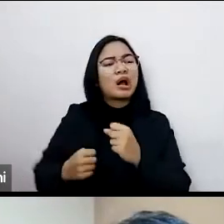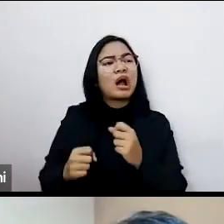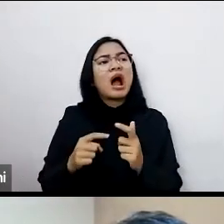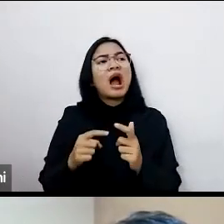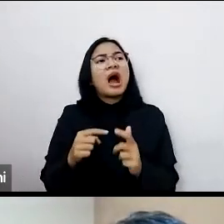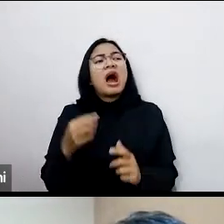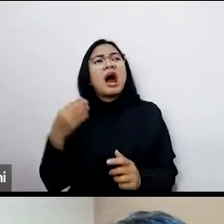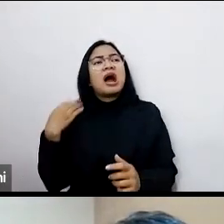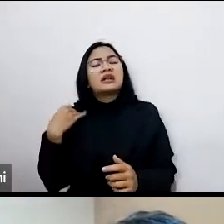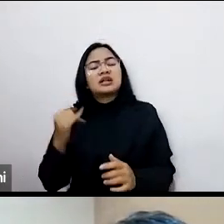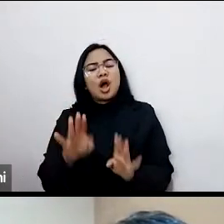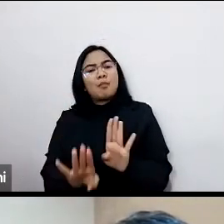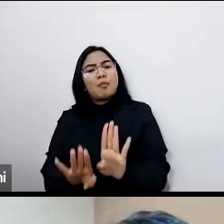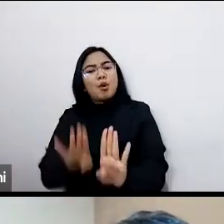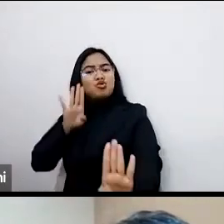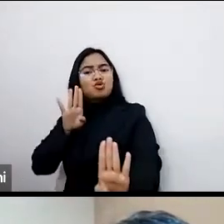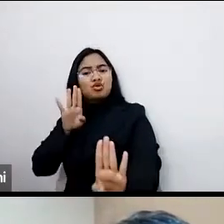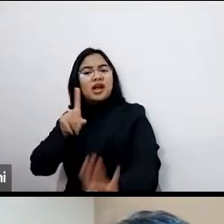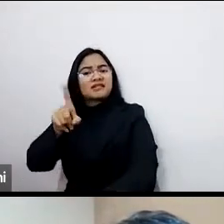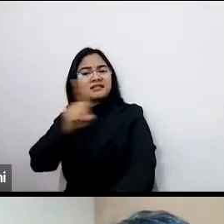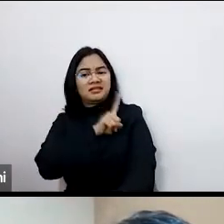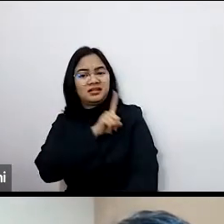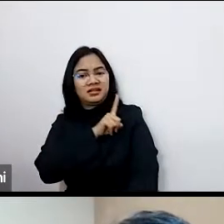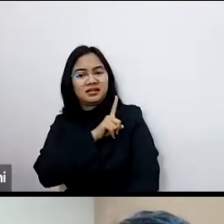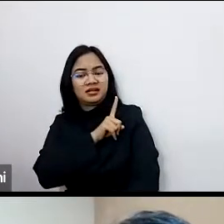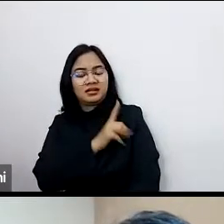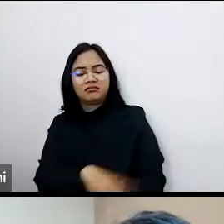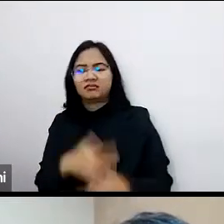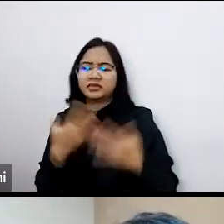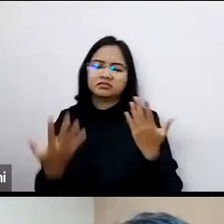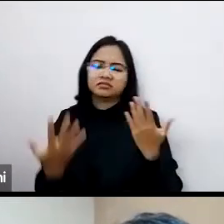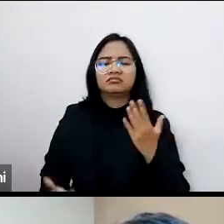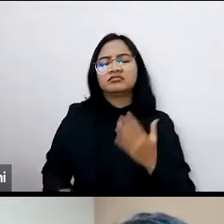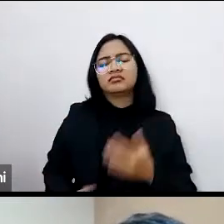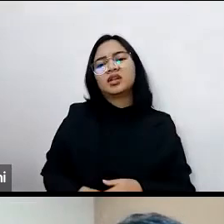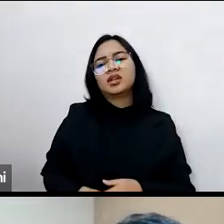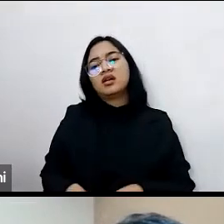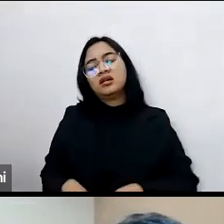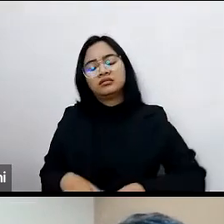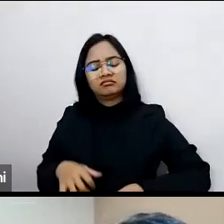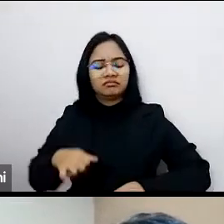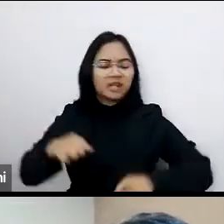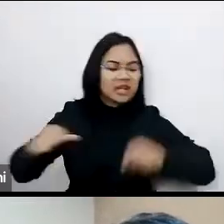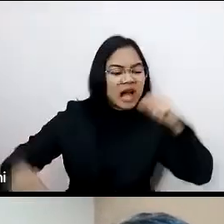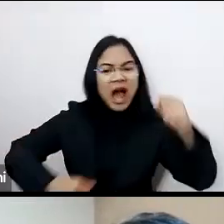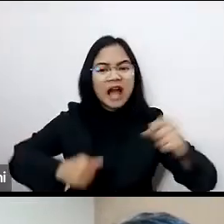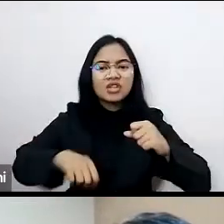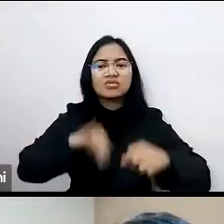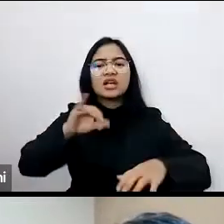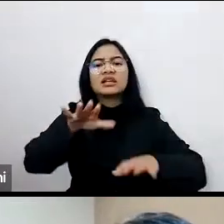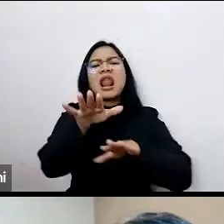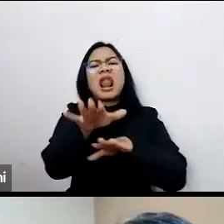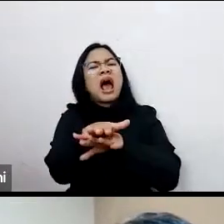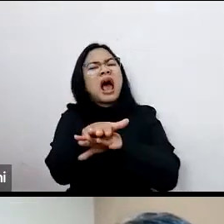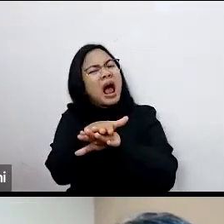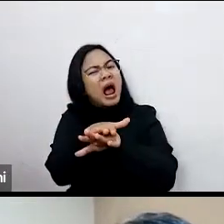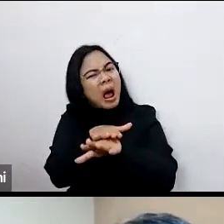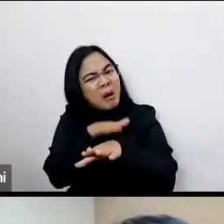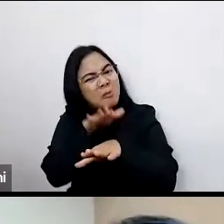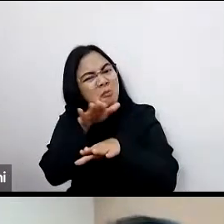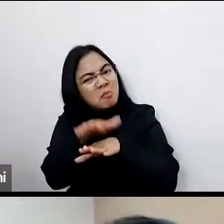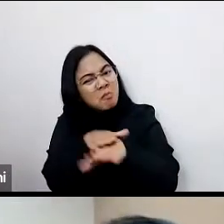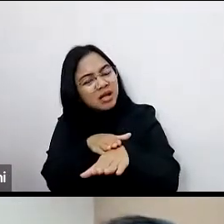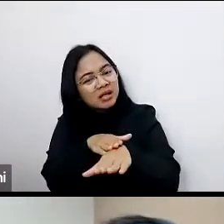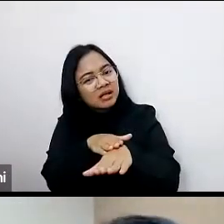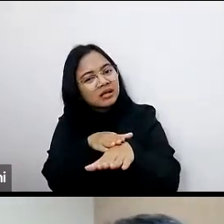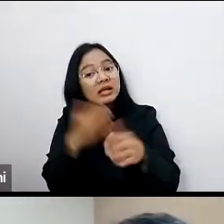bayinya masih kecil dan sebagainya. Sehingga pergerakan yaitu lebih lambat dibandingkan dengan teman-teman laki-laki.